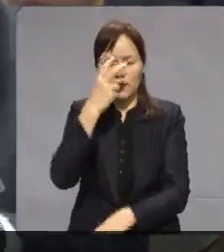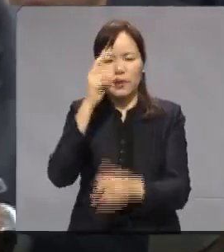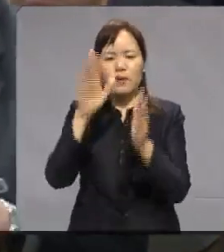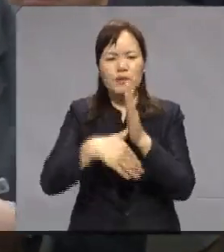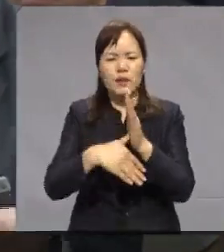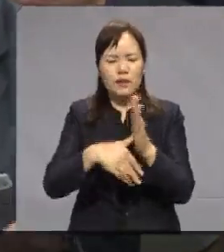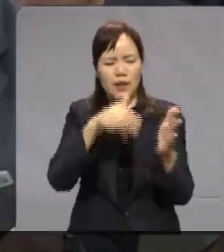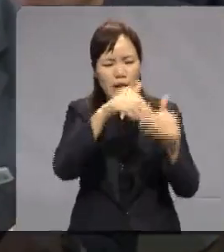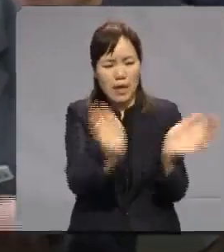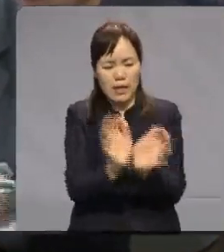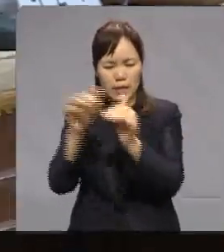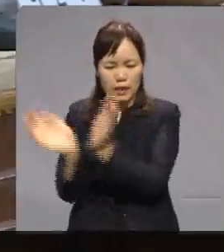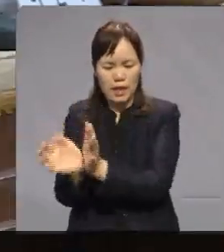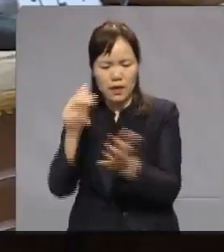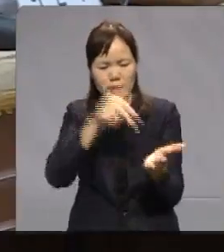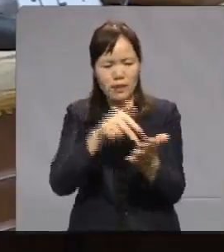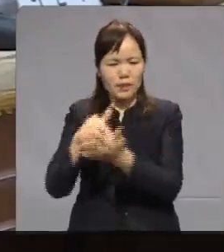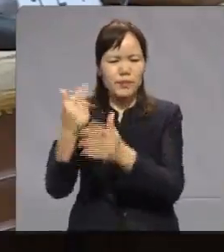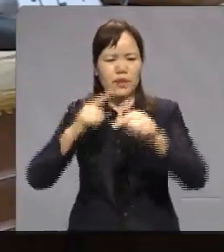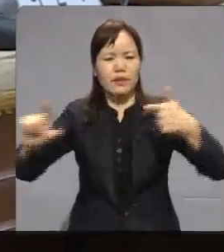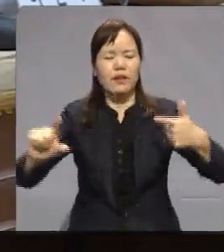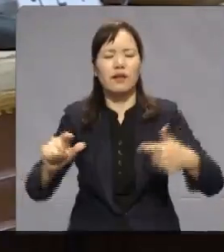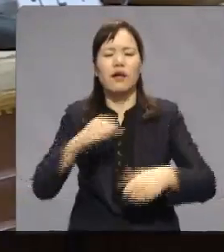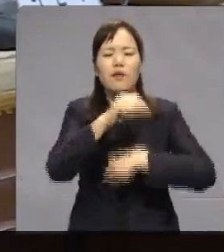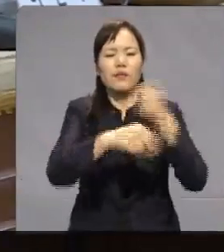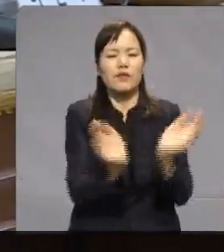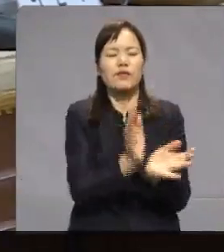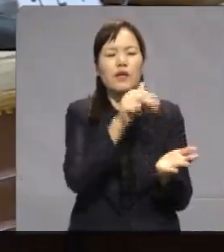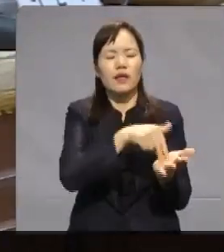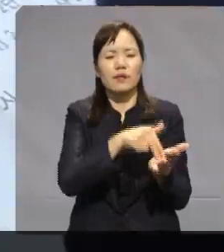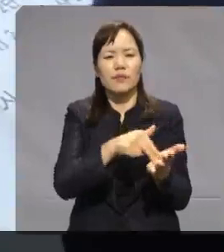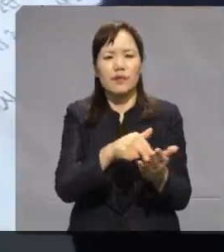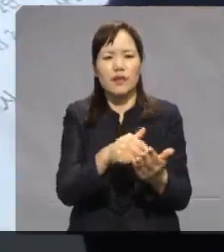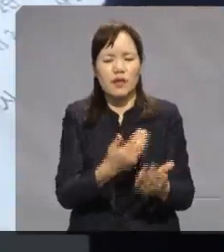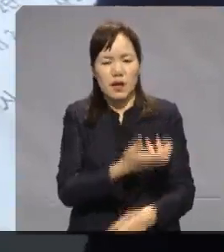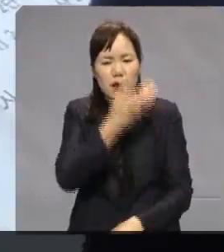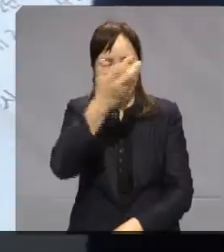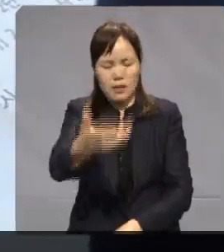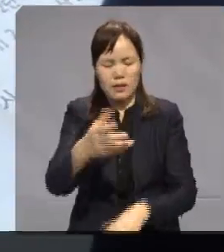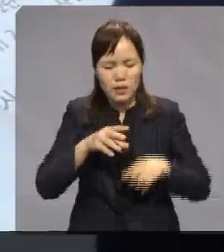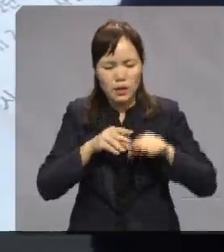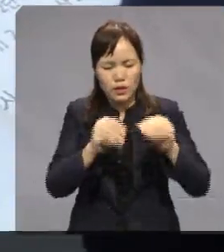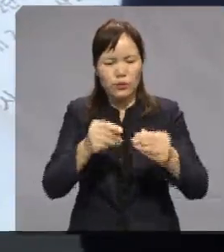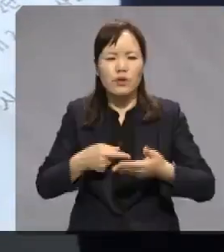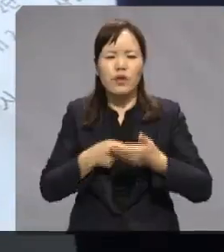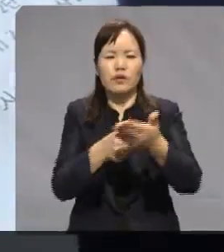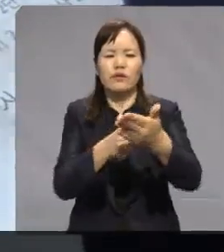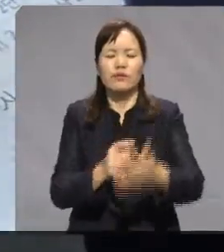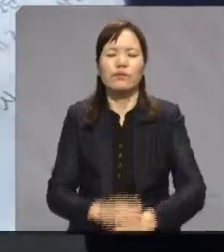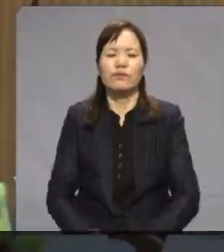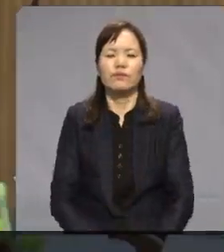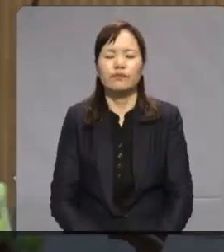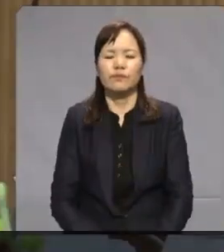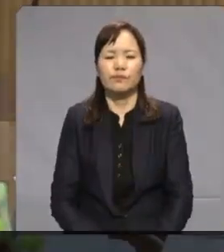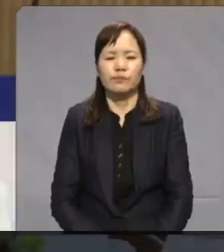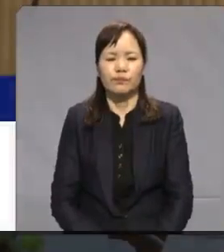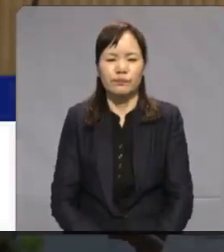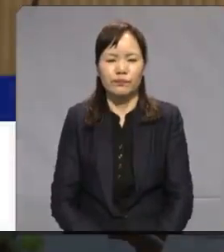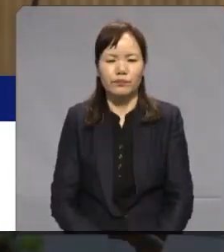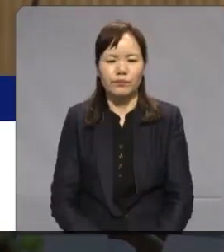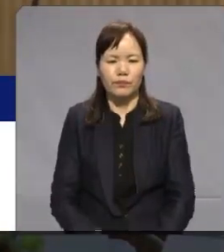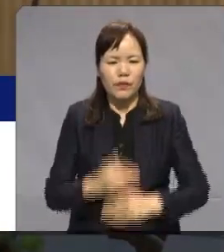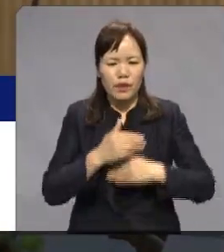입장이 엇갈렸습니다 더불어 민주당은 이전 절차 중단을 요구했습니다 진행 전차를